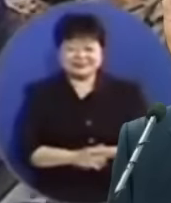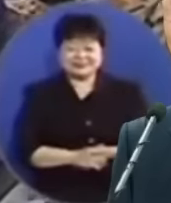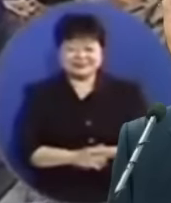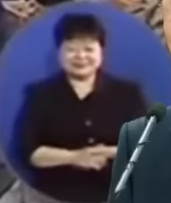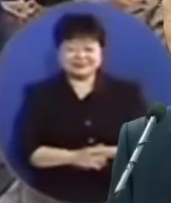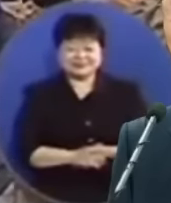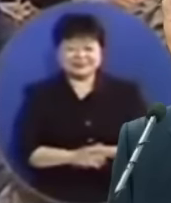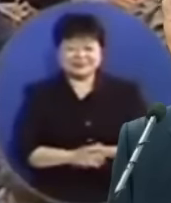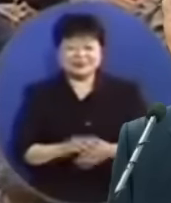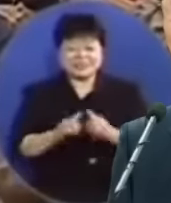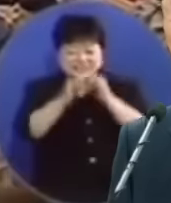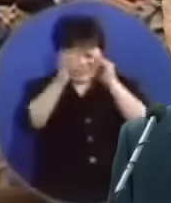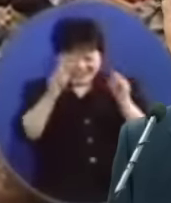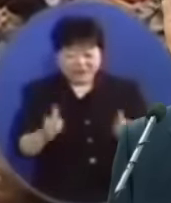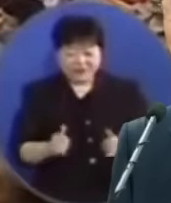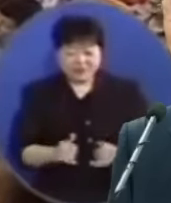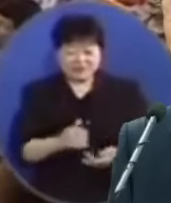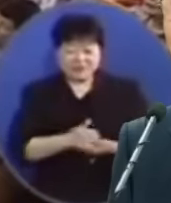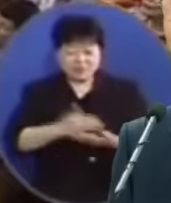우리 사회에서 물러가라.